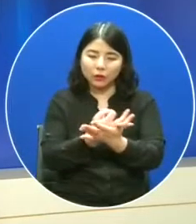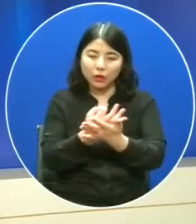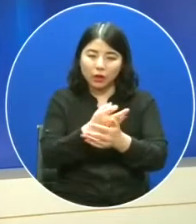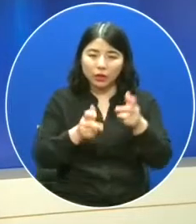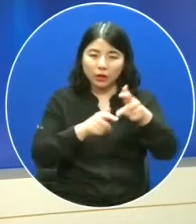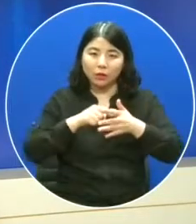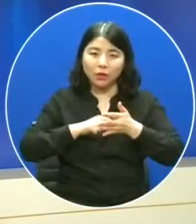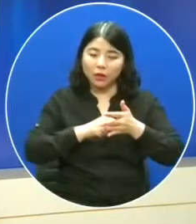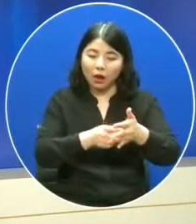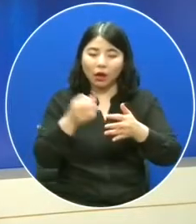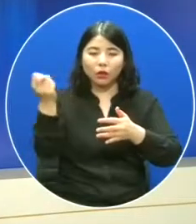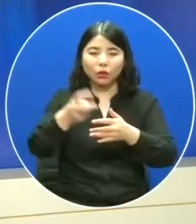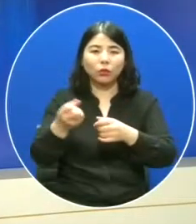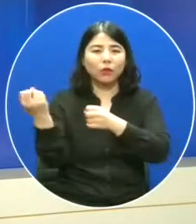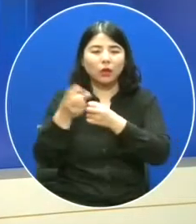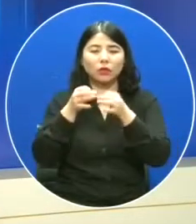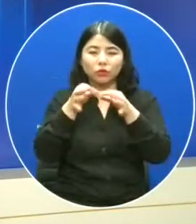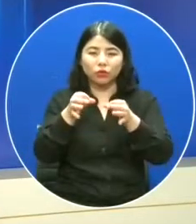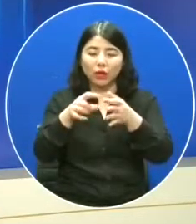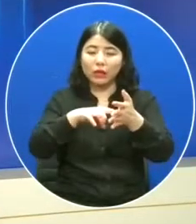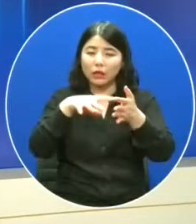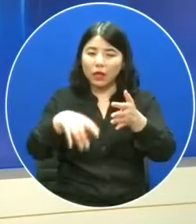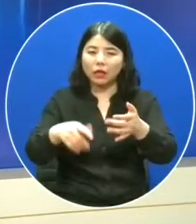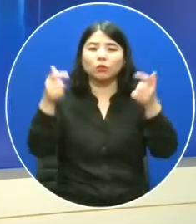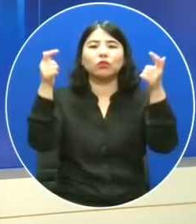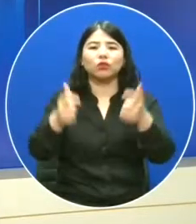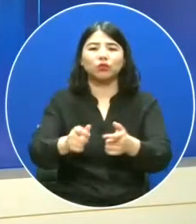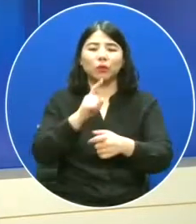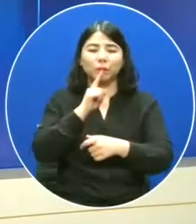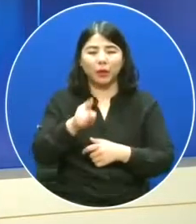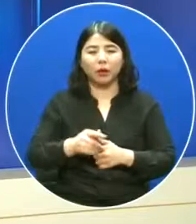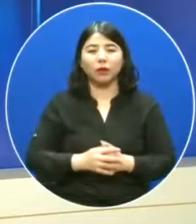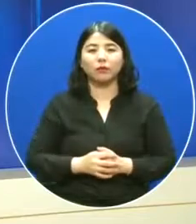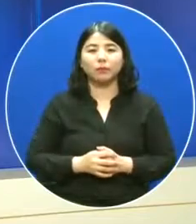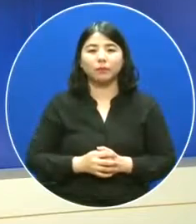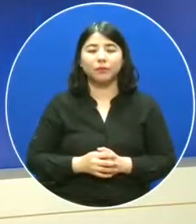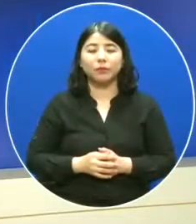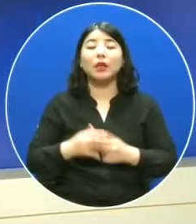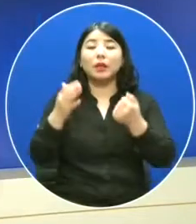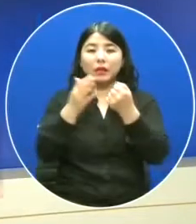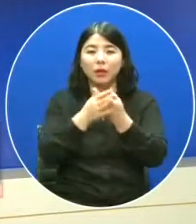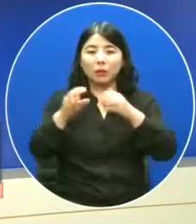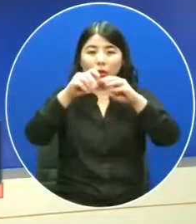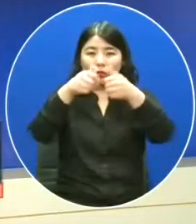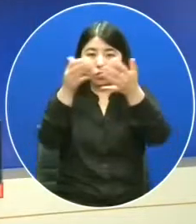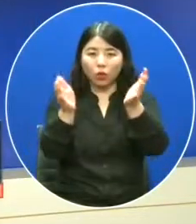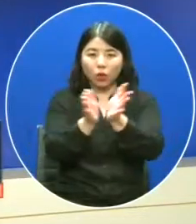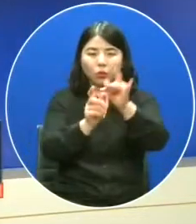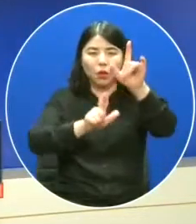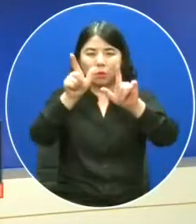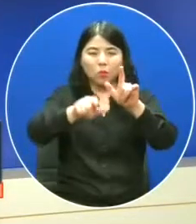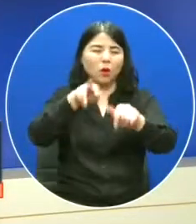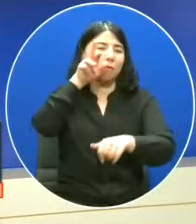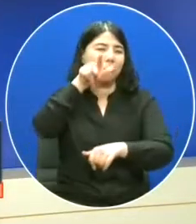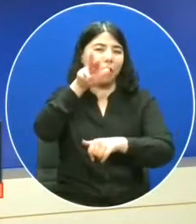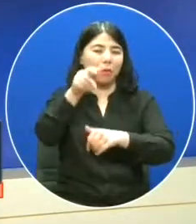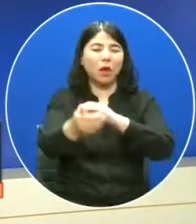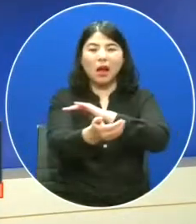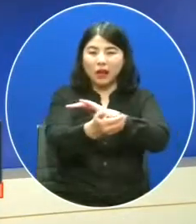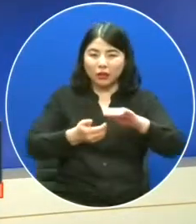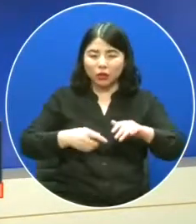문화시설 운영과 재투자 등에 들어가는 세금 규모를 줄이라는 것으로 보입니다. 따라서 국토부의 태도를 문제 삼기